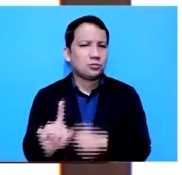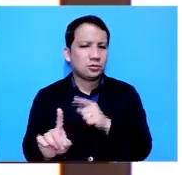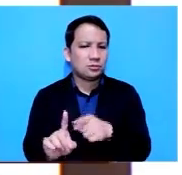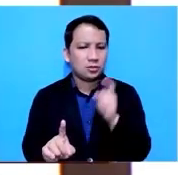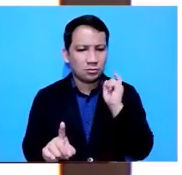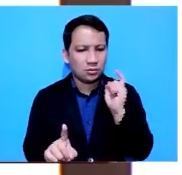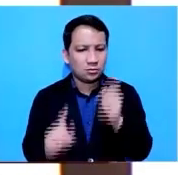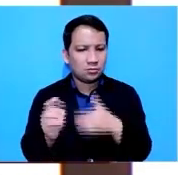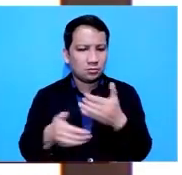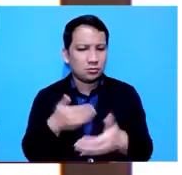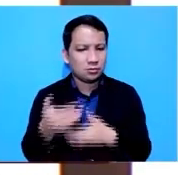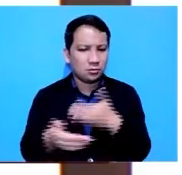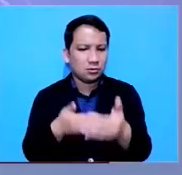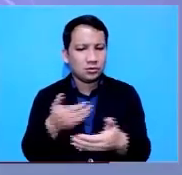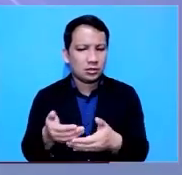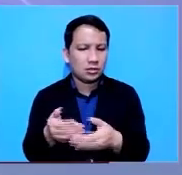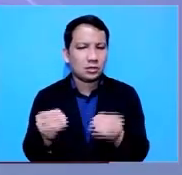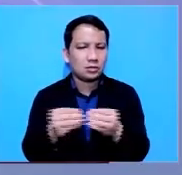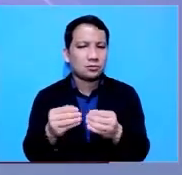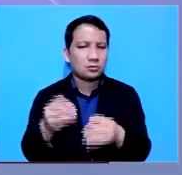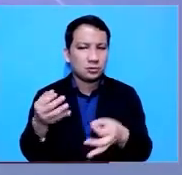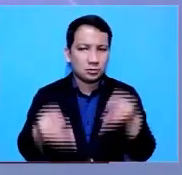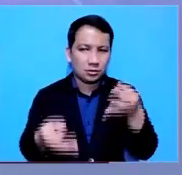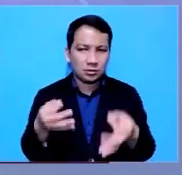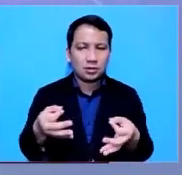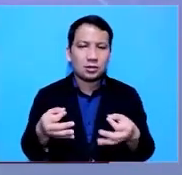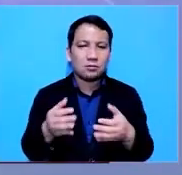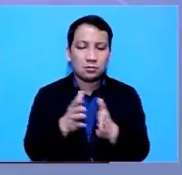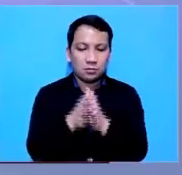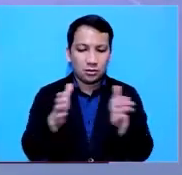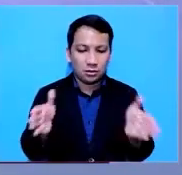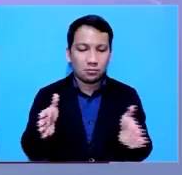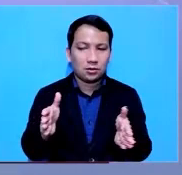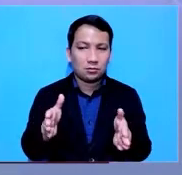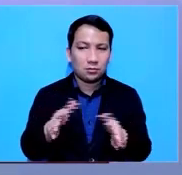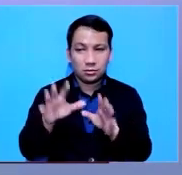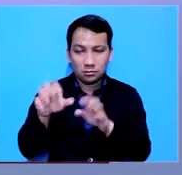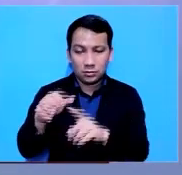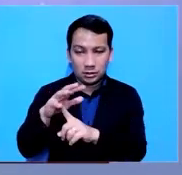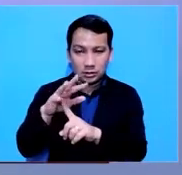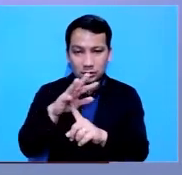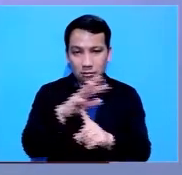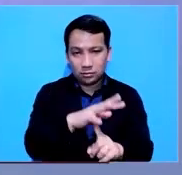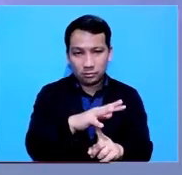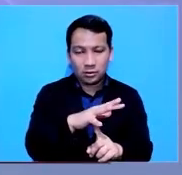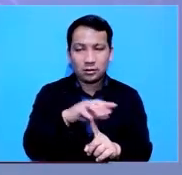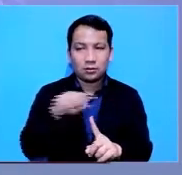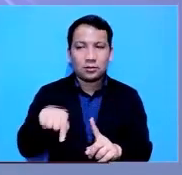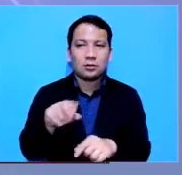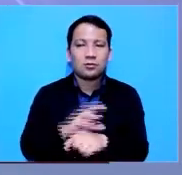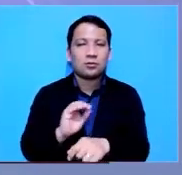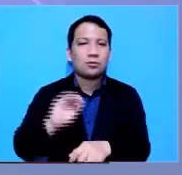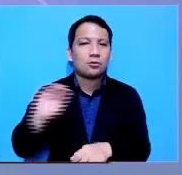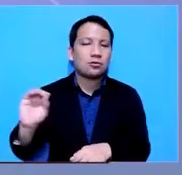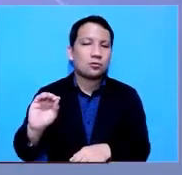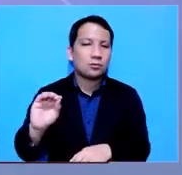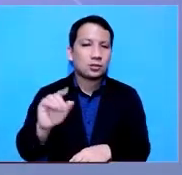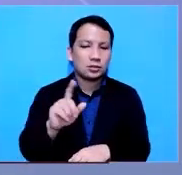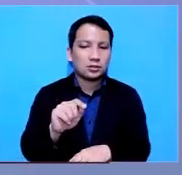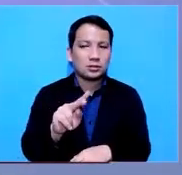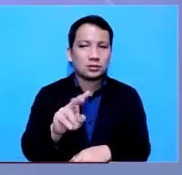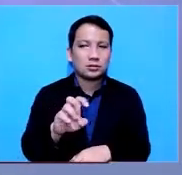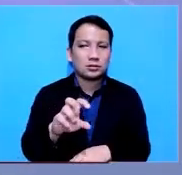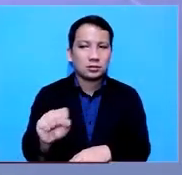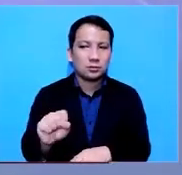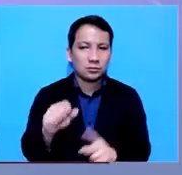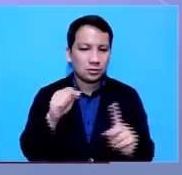proseso ng pagkamit ng hustisya. Pero malaking tulong aniya ang pagkaka-recover sa chopper na pag-aari umano ni Teves. Ang chopper